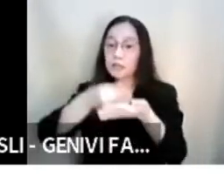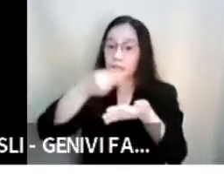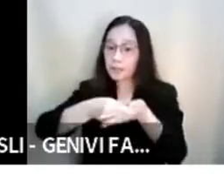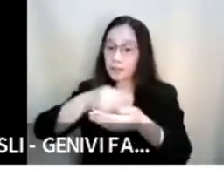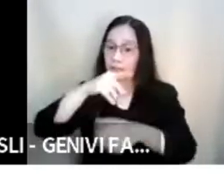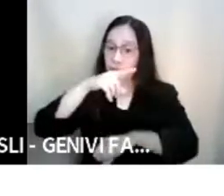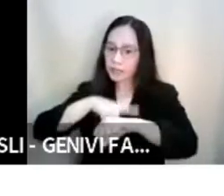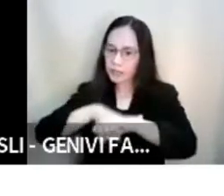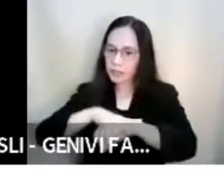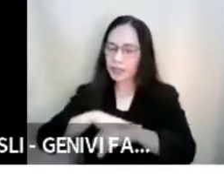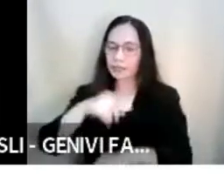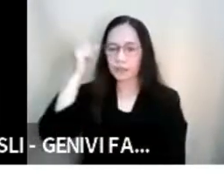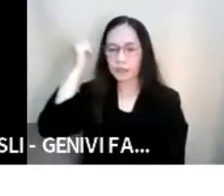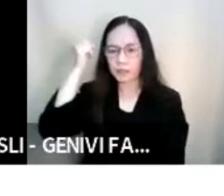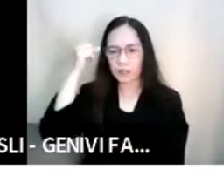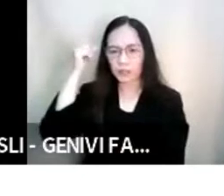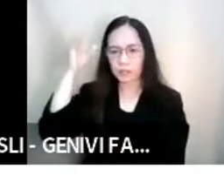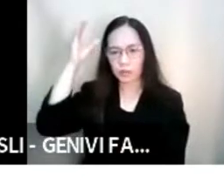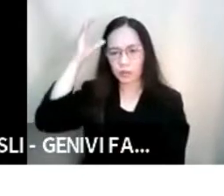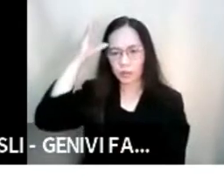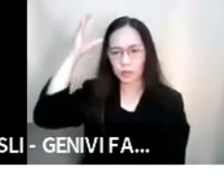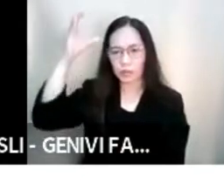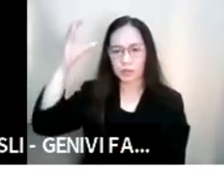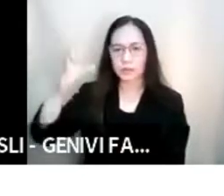No? Naiintindihan ba nila yung konsepto ng